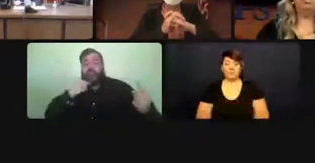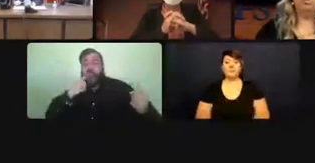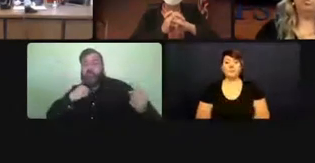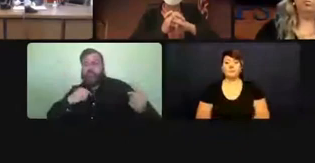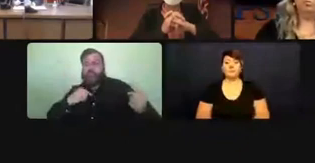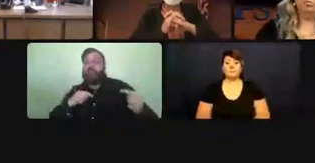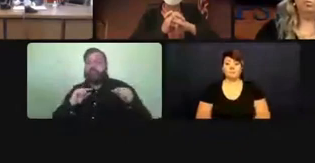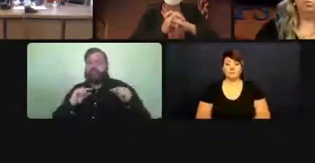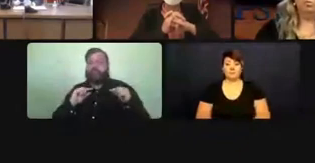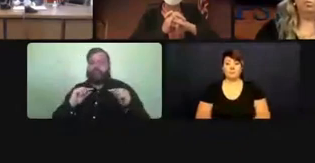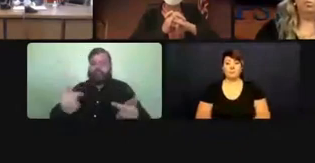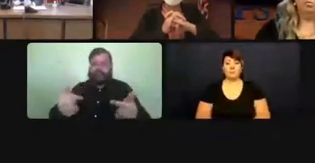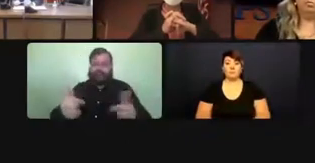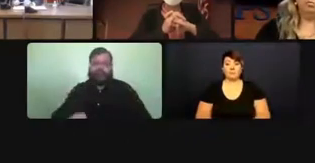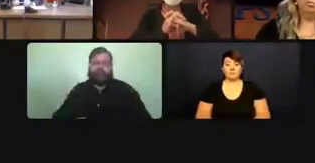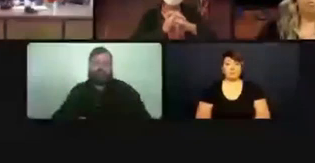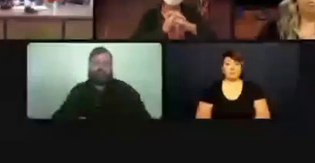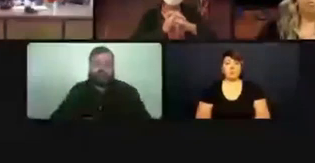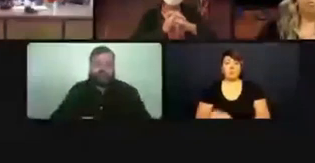kuona